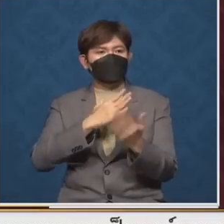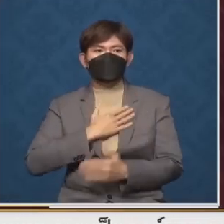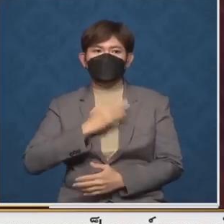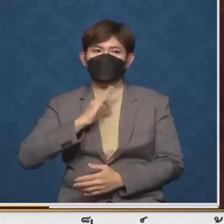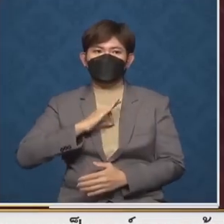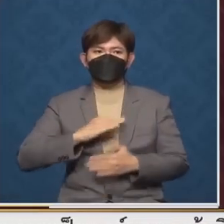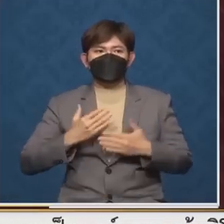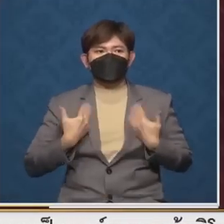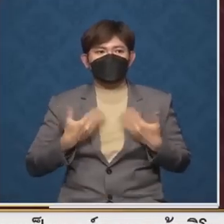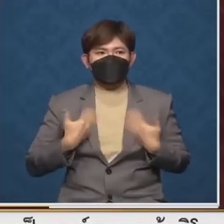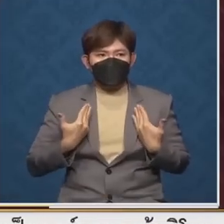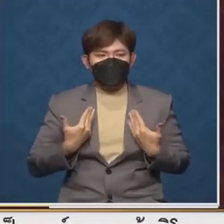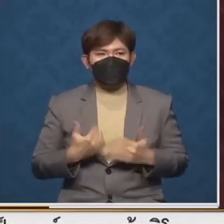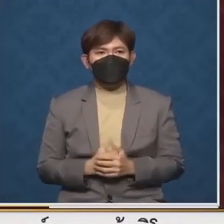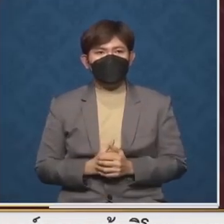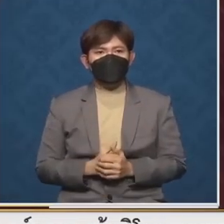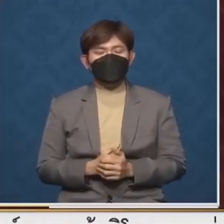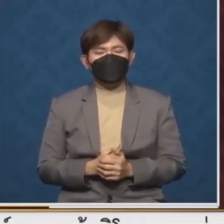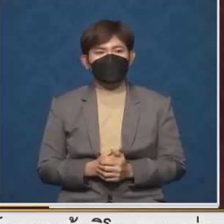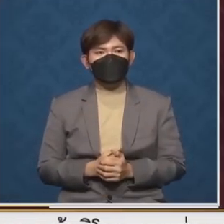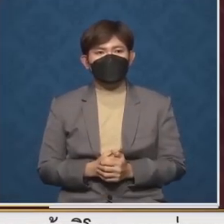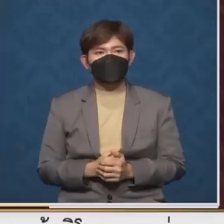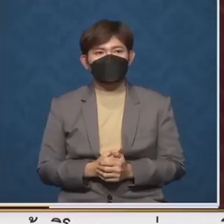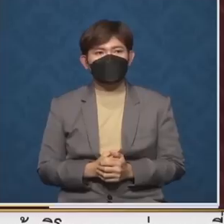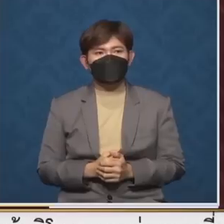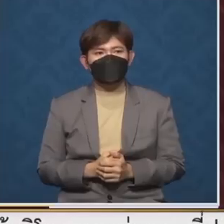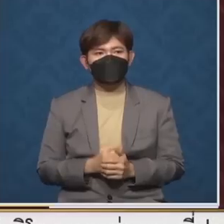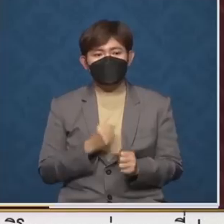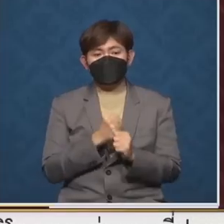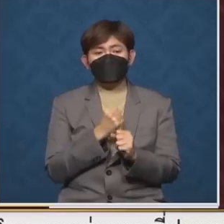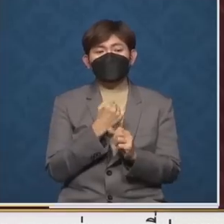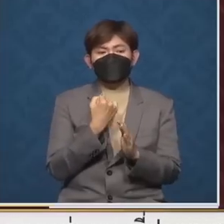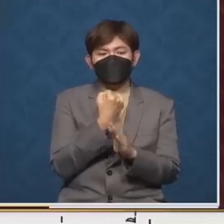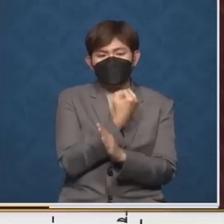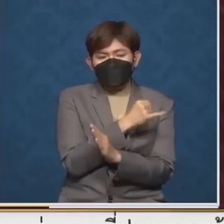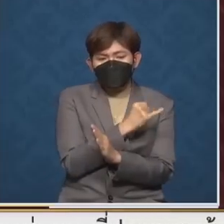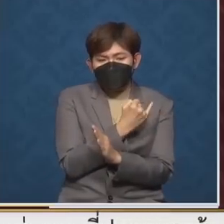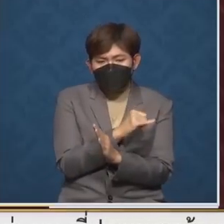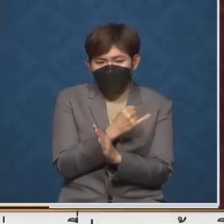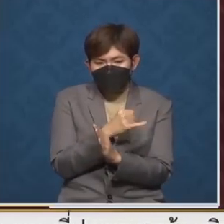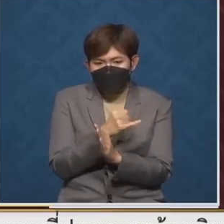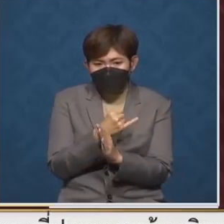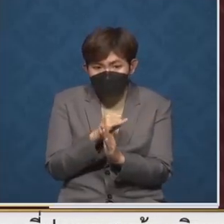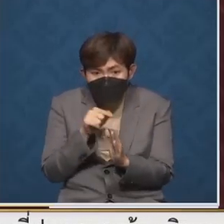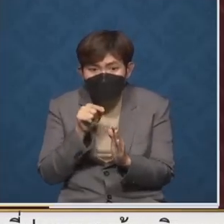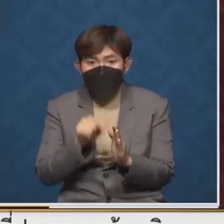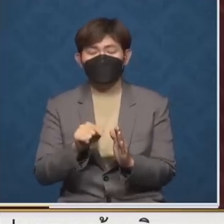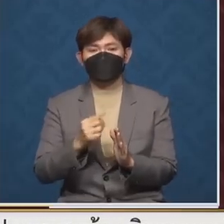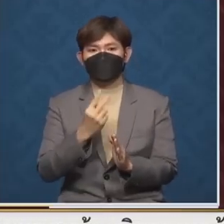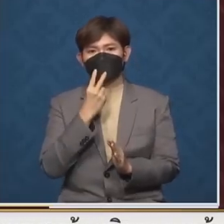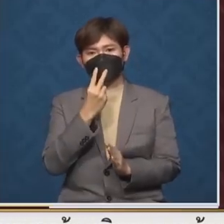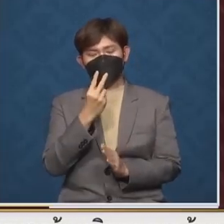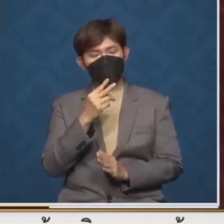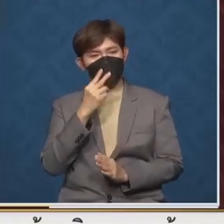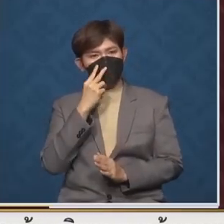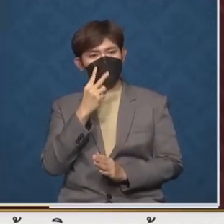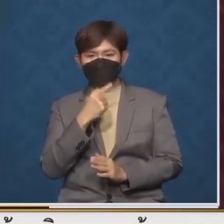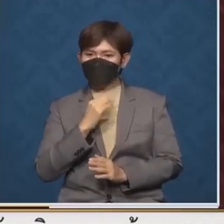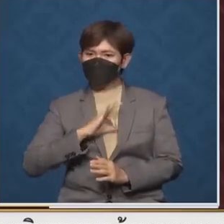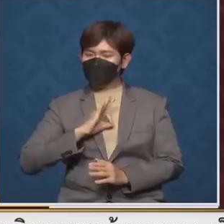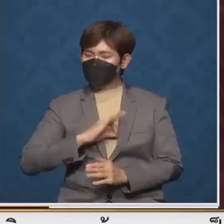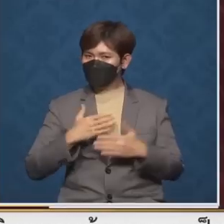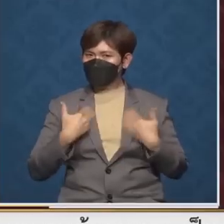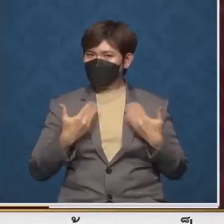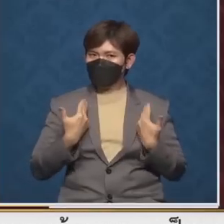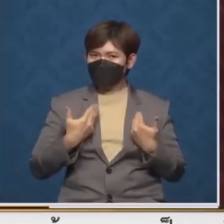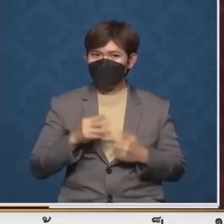คนเราบางทีผิดมาก็ตั้งเยอะวันนี้ได้เห็นภาพอะไรดี ๆ แล้ว